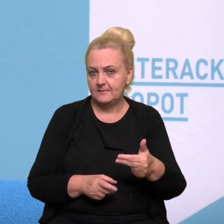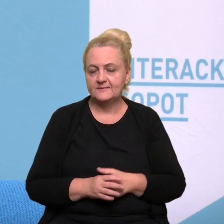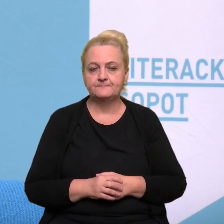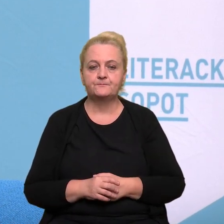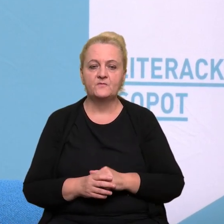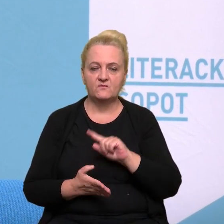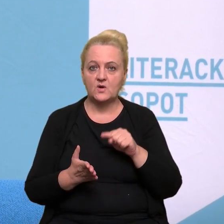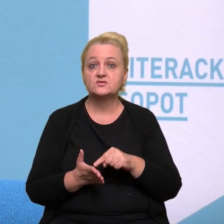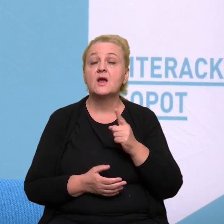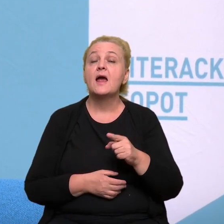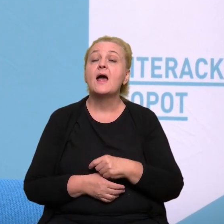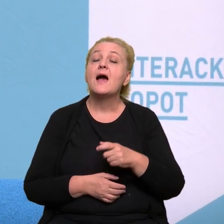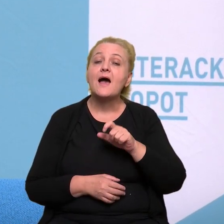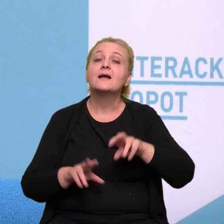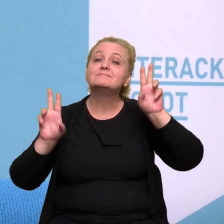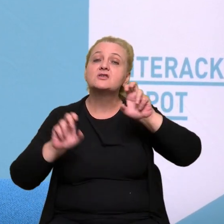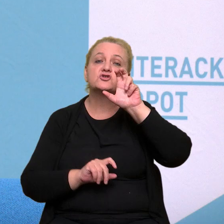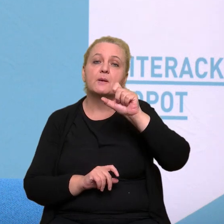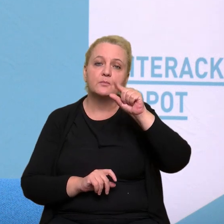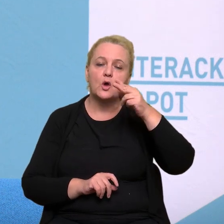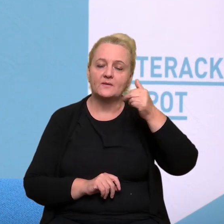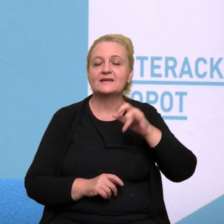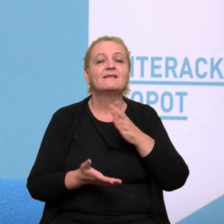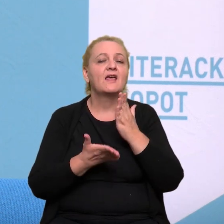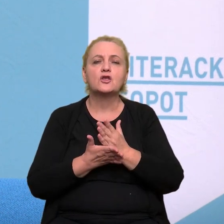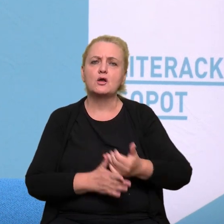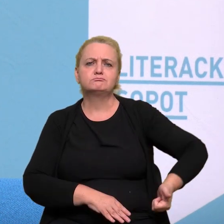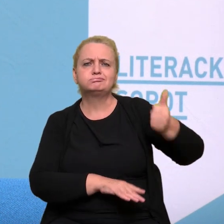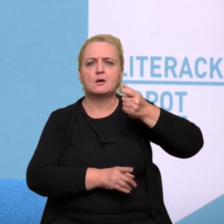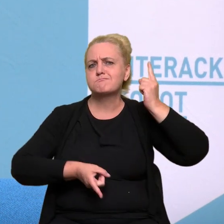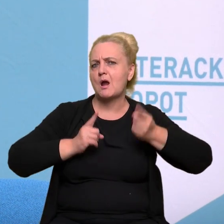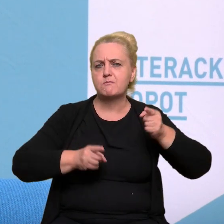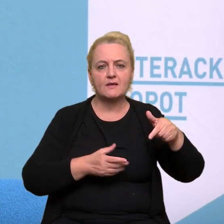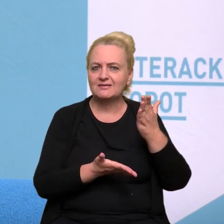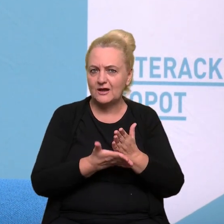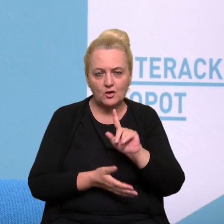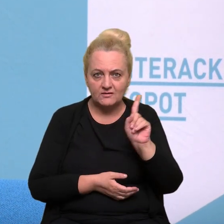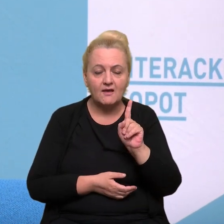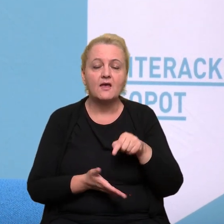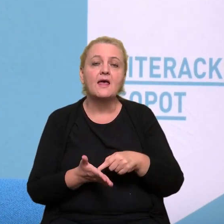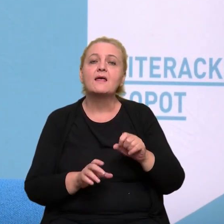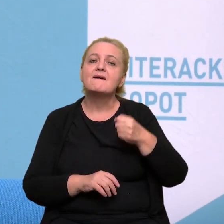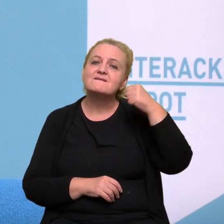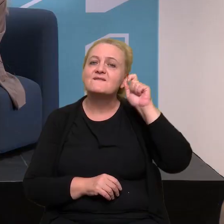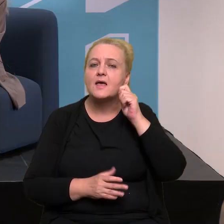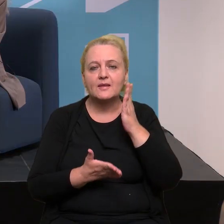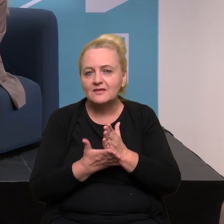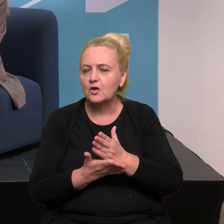właśnie. Ale Czempionki to także, to książka nie tylko o samym patriarchacie, to nie książka tylko o